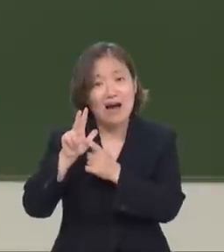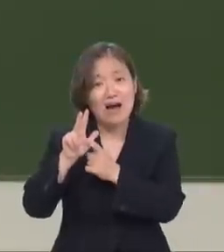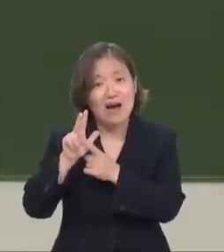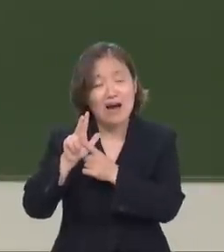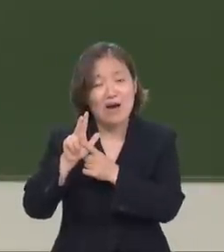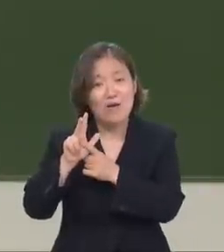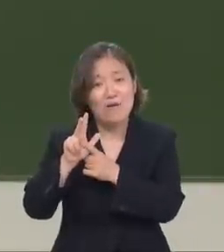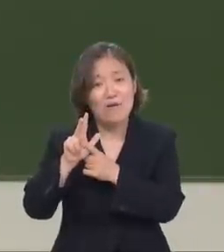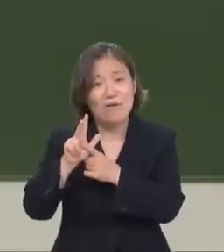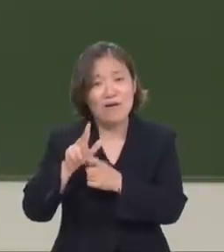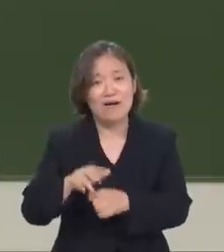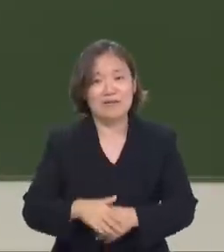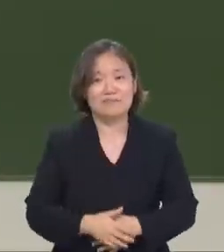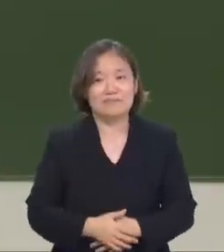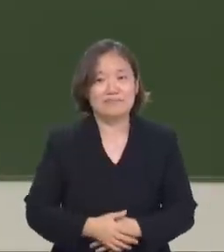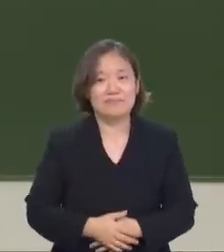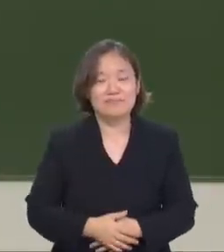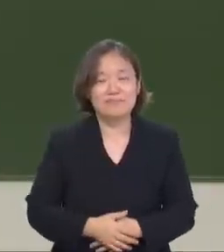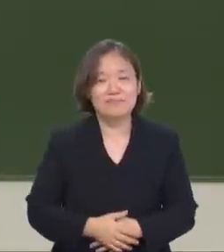굳게 다짐하고 부처님께